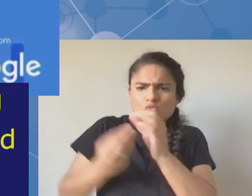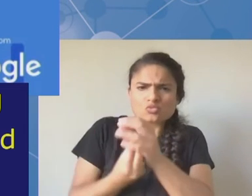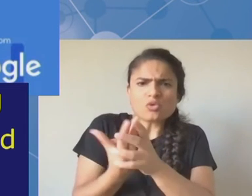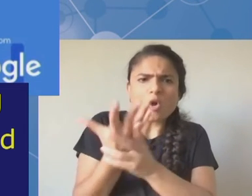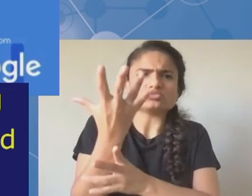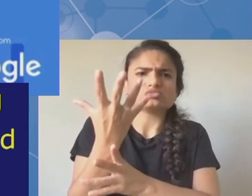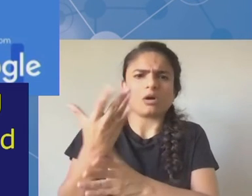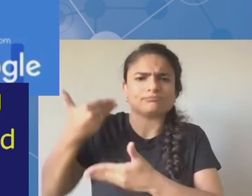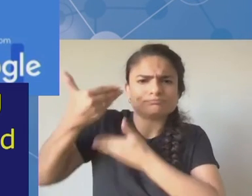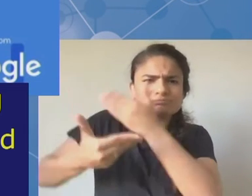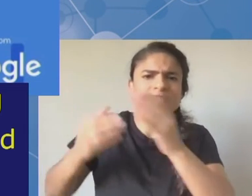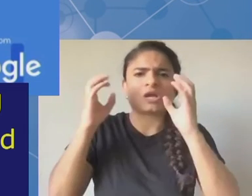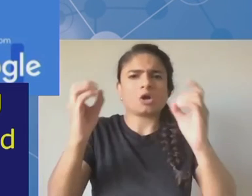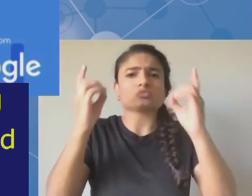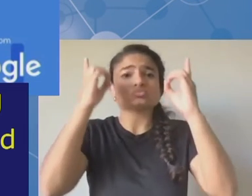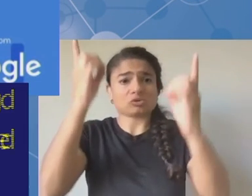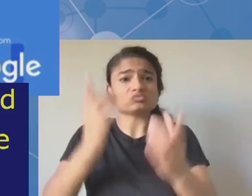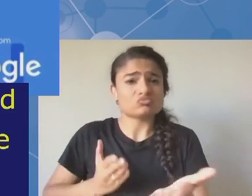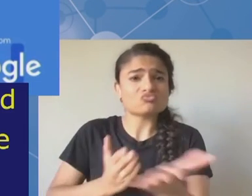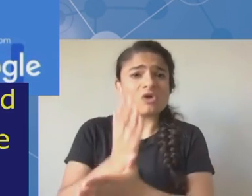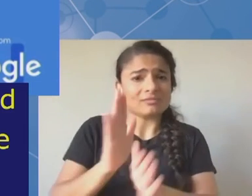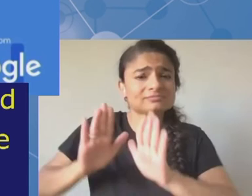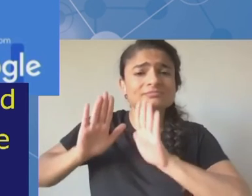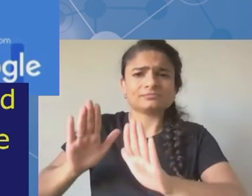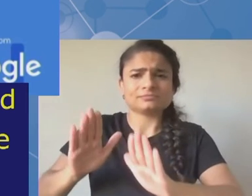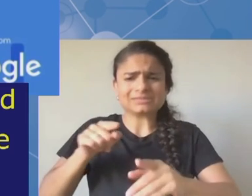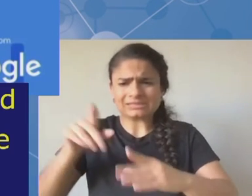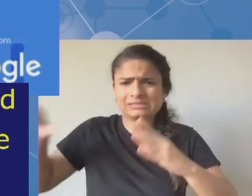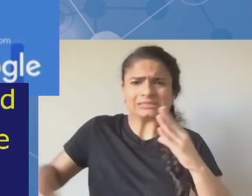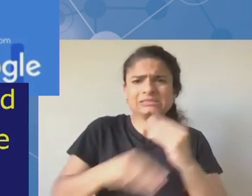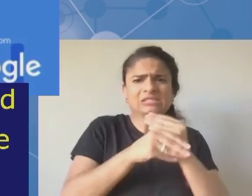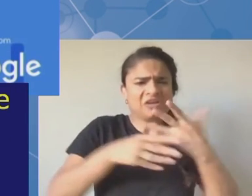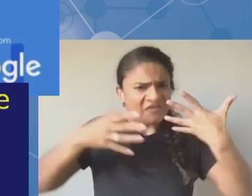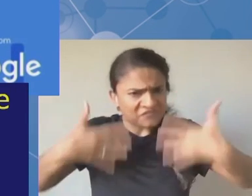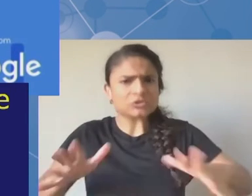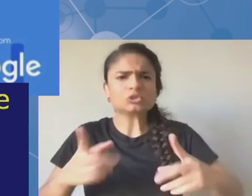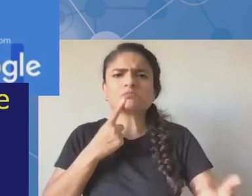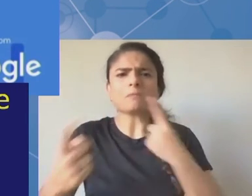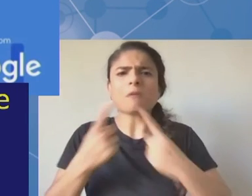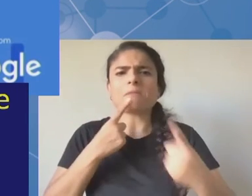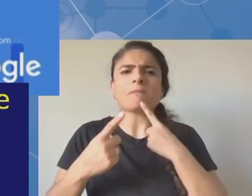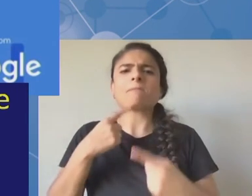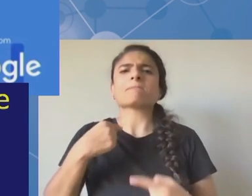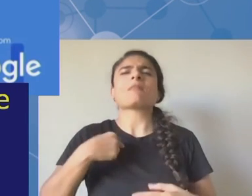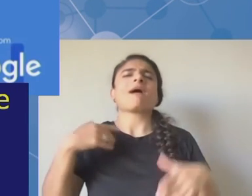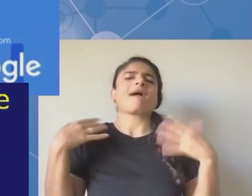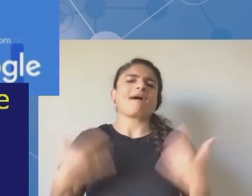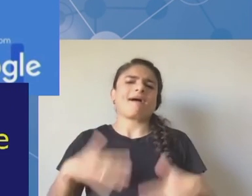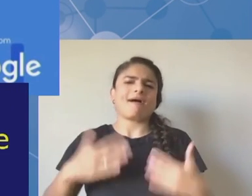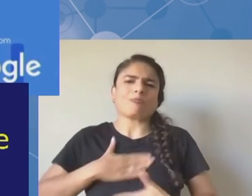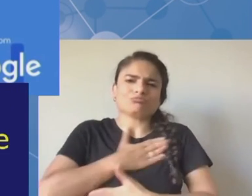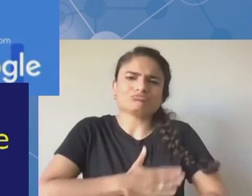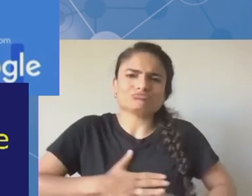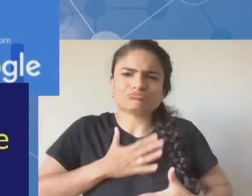очень отчетливо прозвучали здесь вопросы, касающиеся прав коренных народов. Я рад, что я